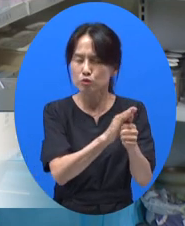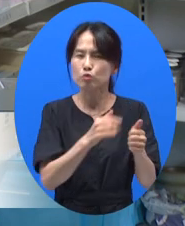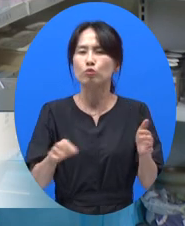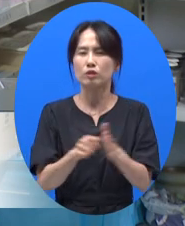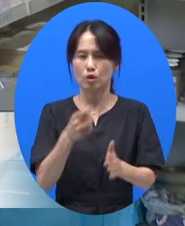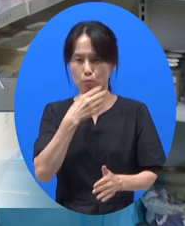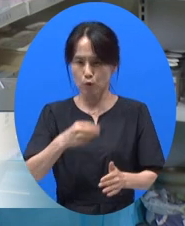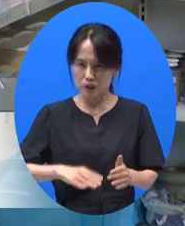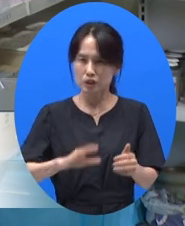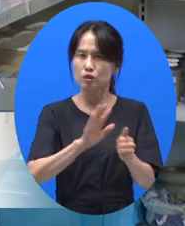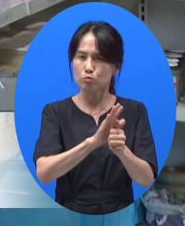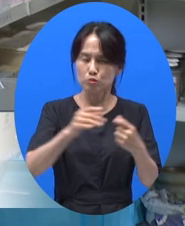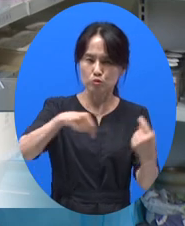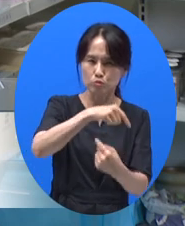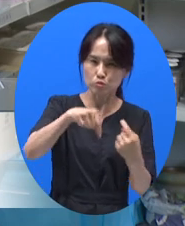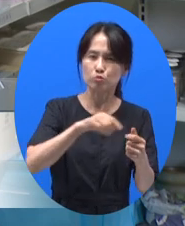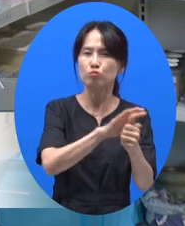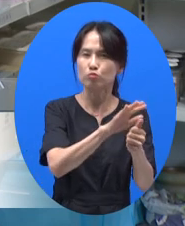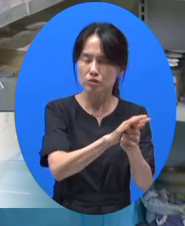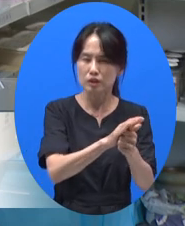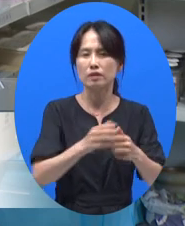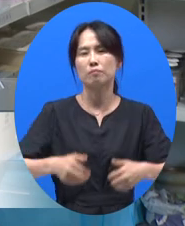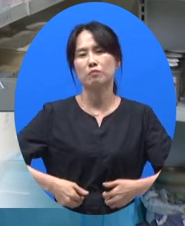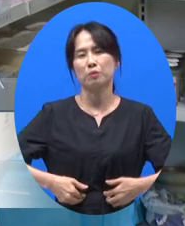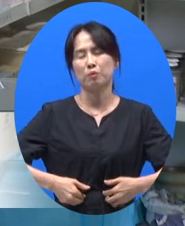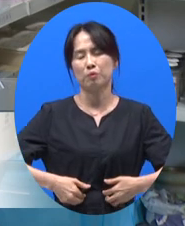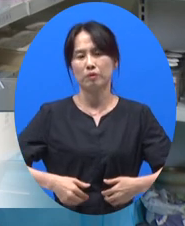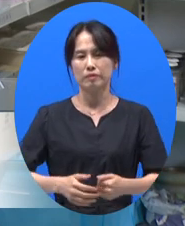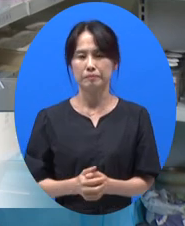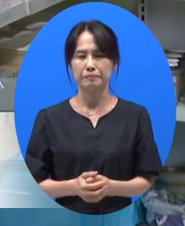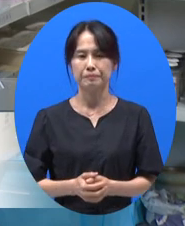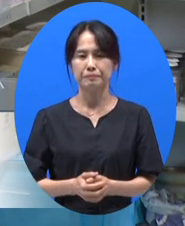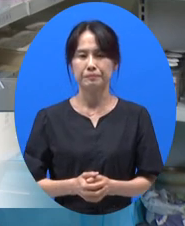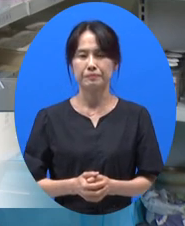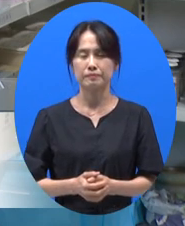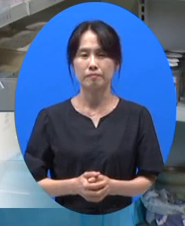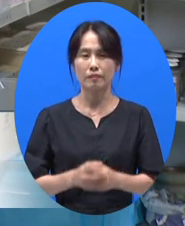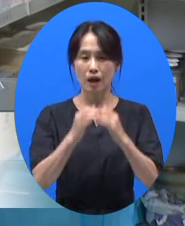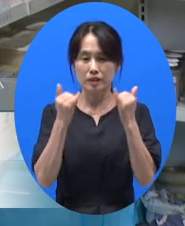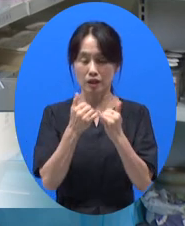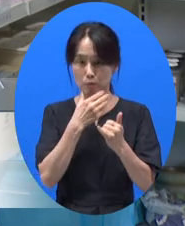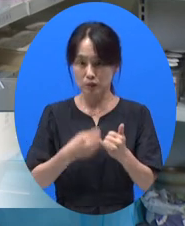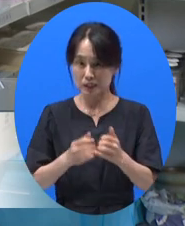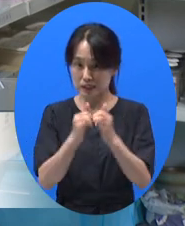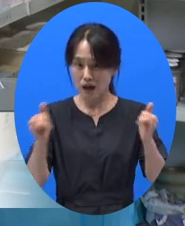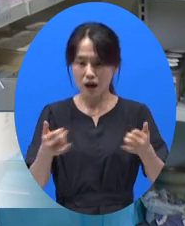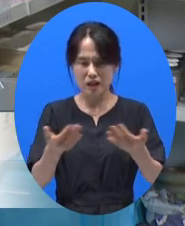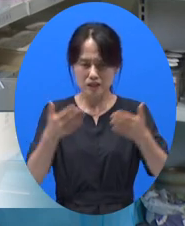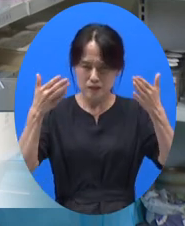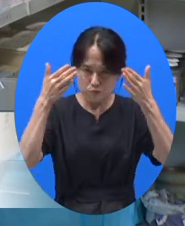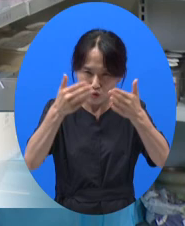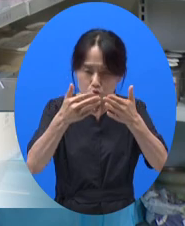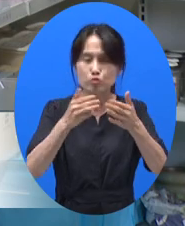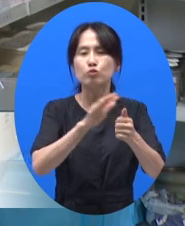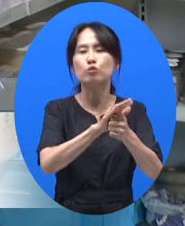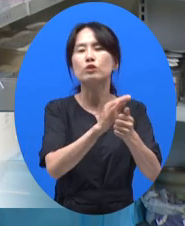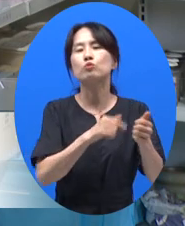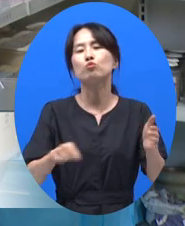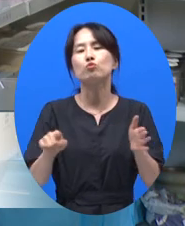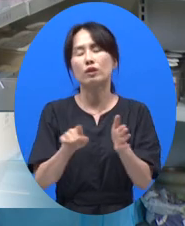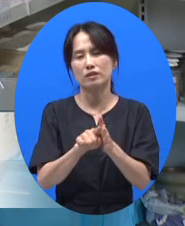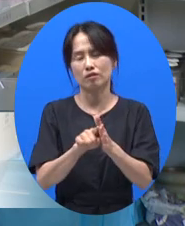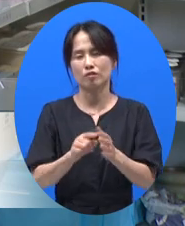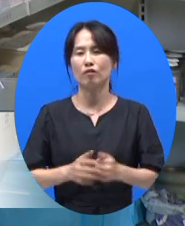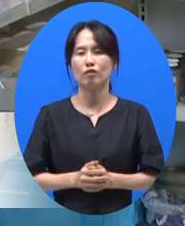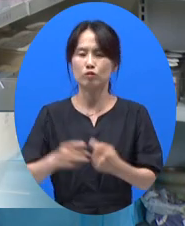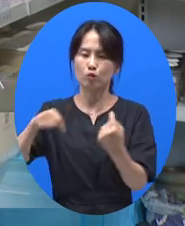복리후생이라든지 처우 개선이 좀 필요하다고 봅니다. 그래서 사회복지사가 업무에만 집중할 수 있게 그런